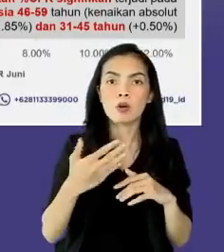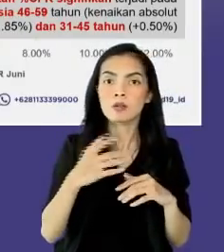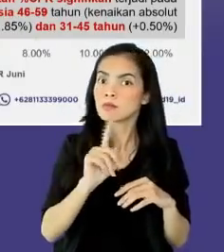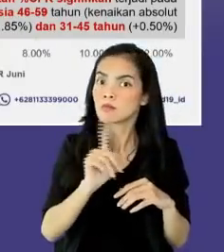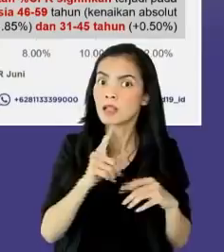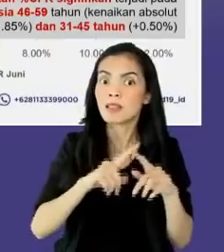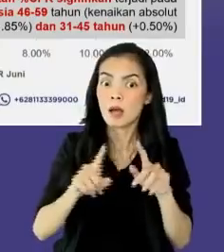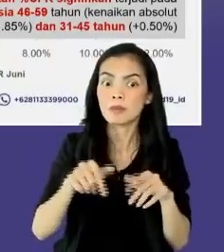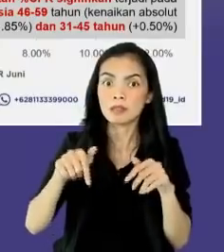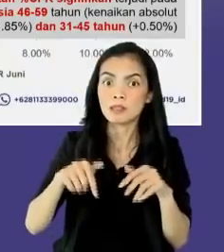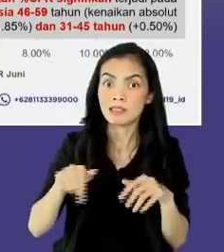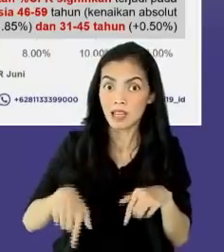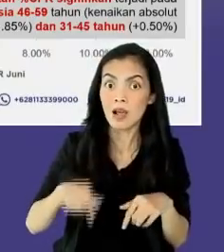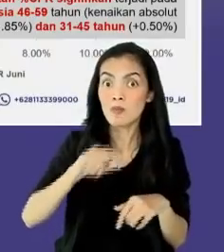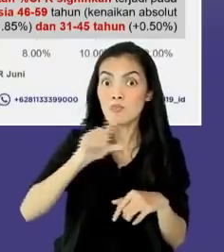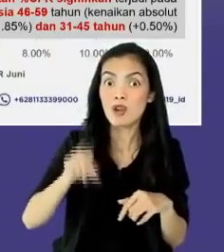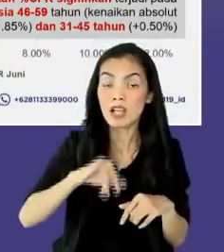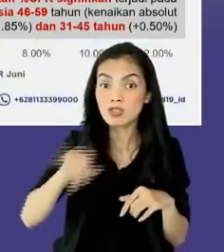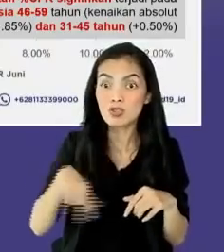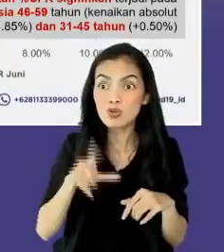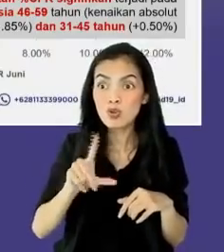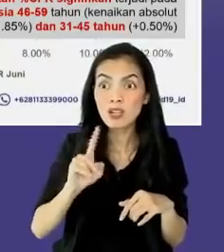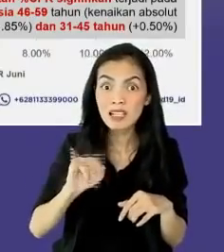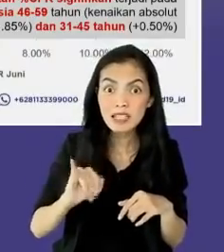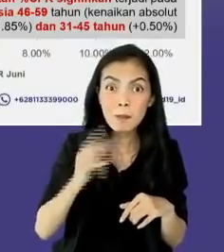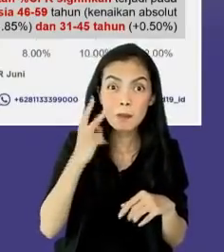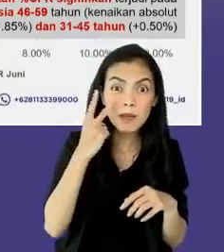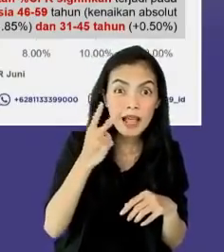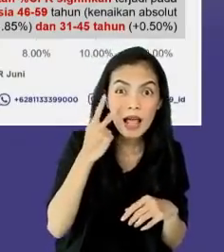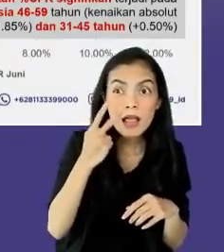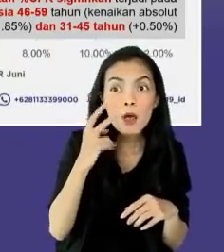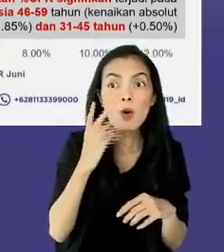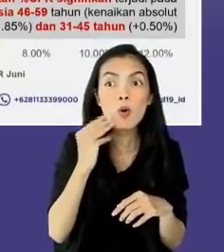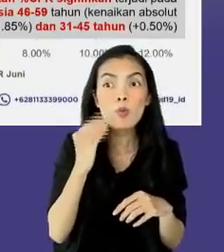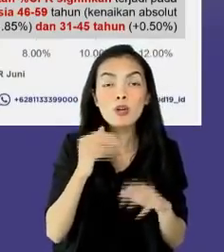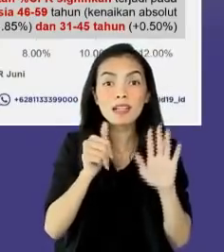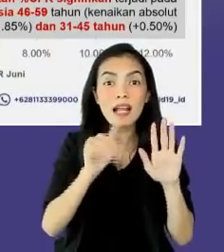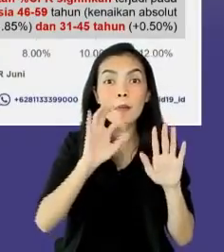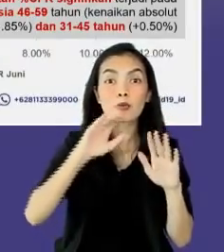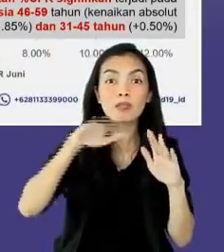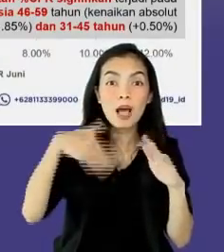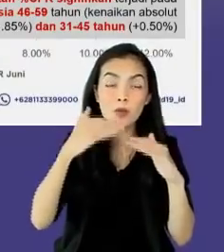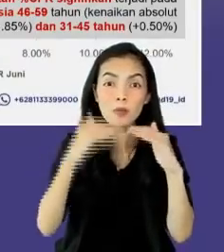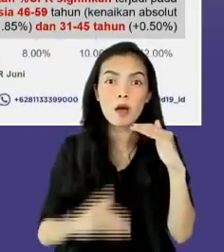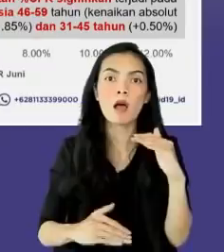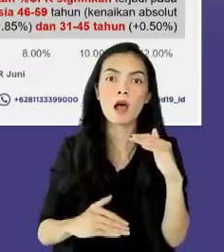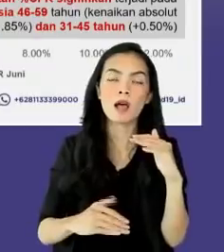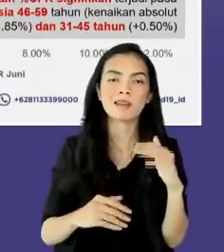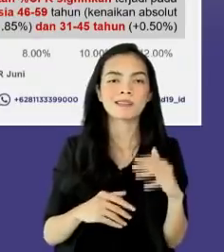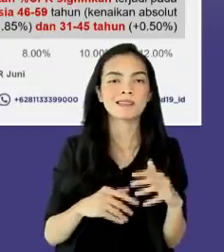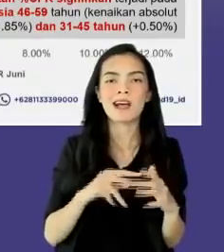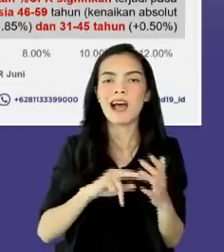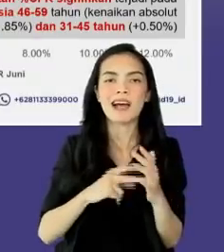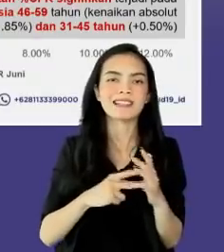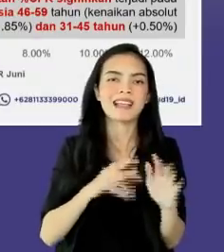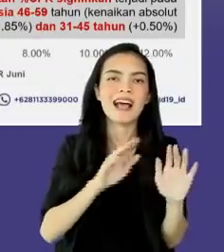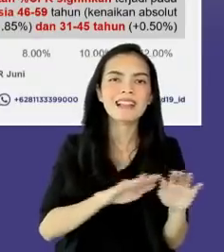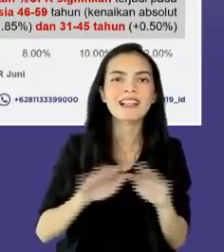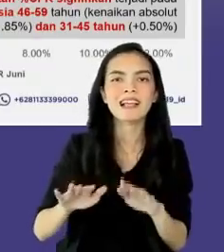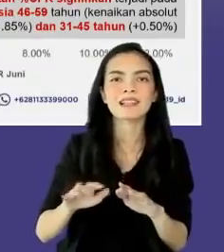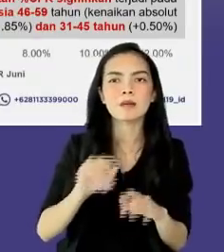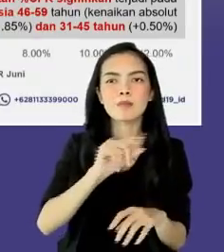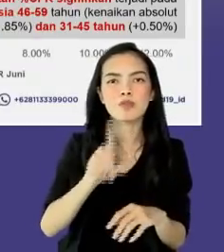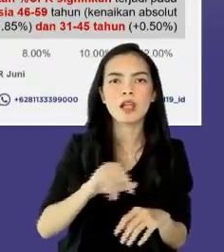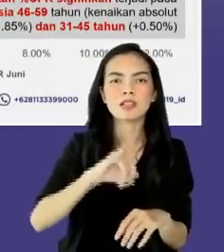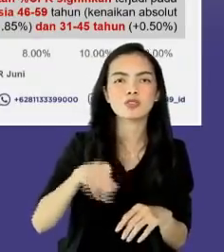yang lebih muda di bawah 60 tahun. Jadi tetap ini harus hati-hati sekali siapapun juga masyarakat Indonesia pada kelompok umur ini di